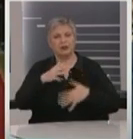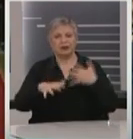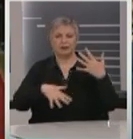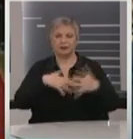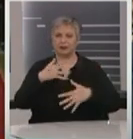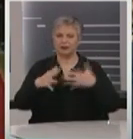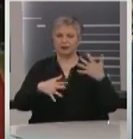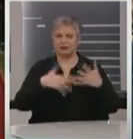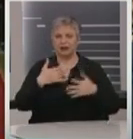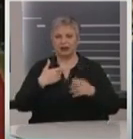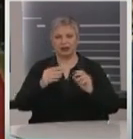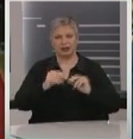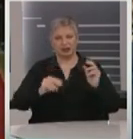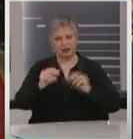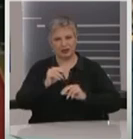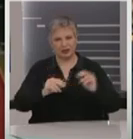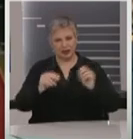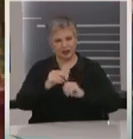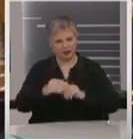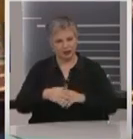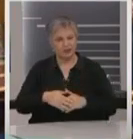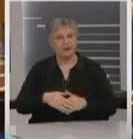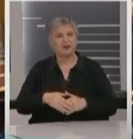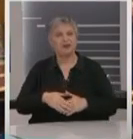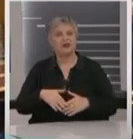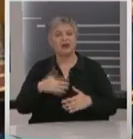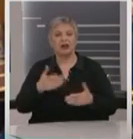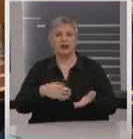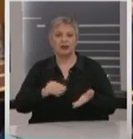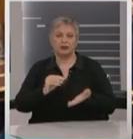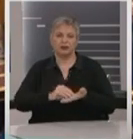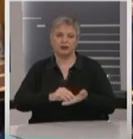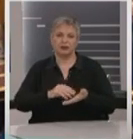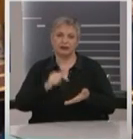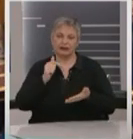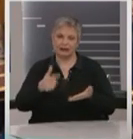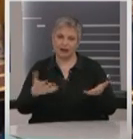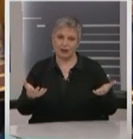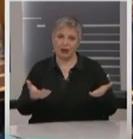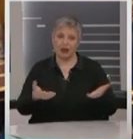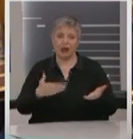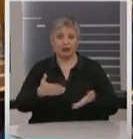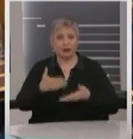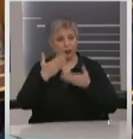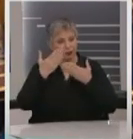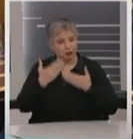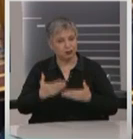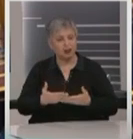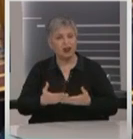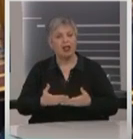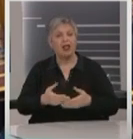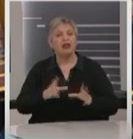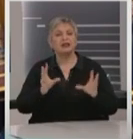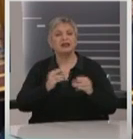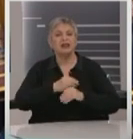Ήσυχα. Κύριε Βρούτσι, έχετε πάρει τα εύσημα για την Εργάνη εδώ και χρόνια.